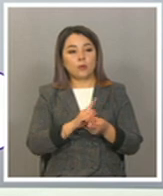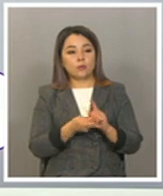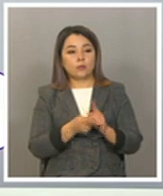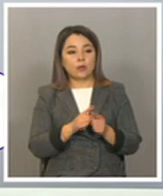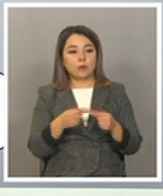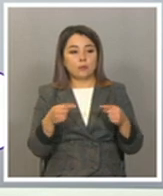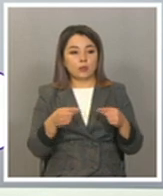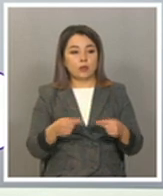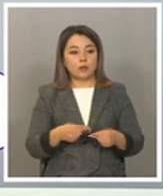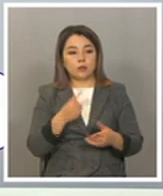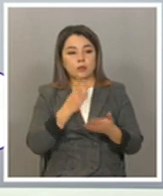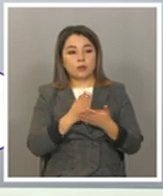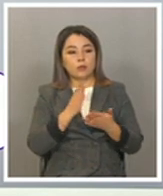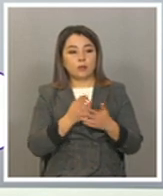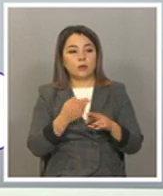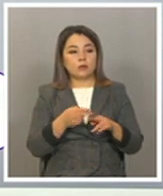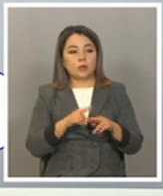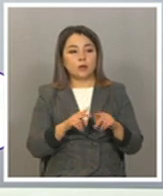өсімдіктер жамылғысы